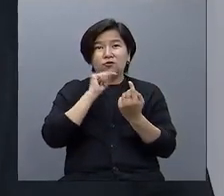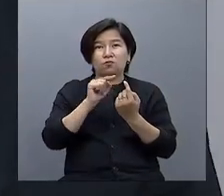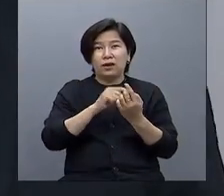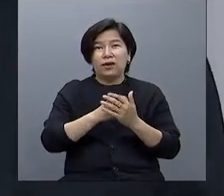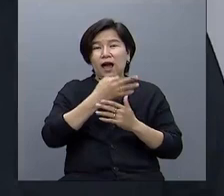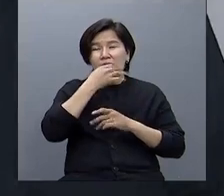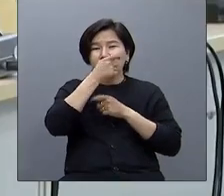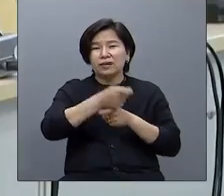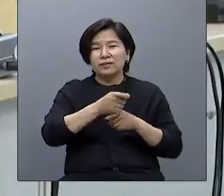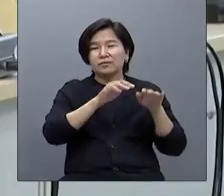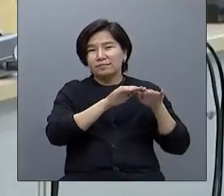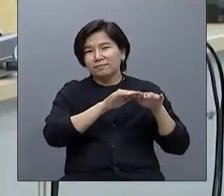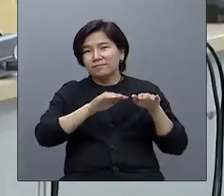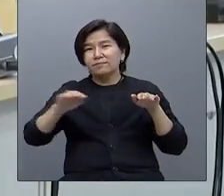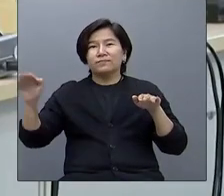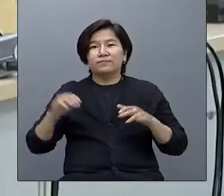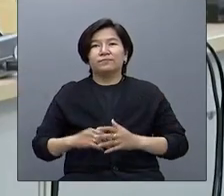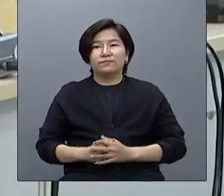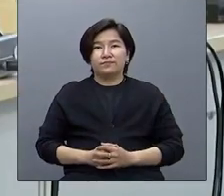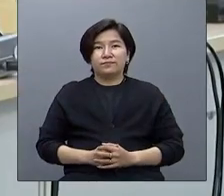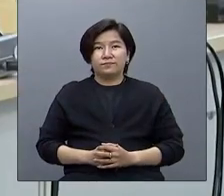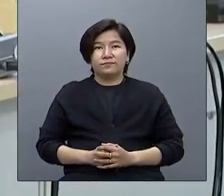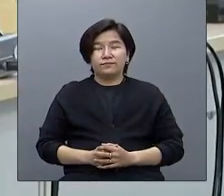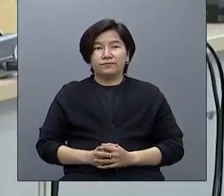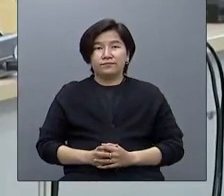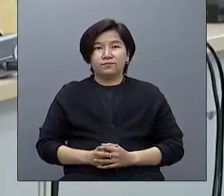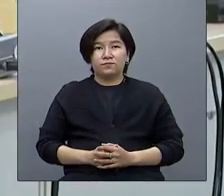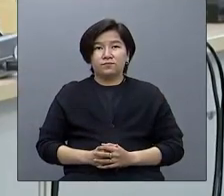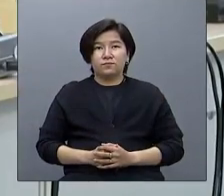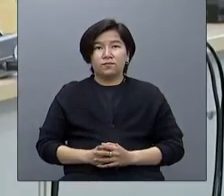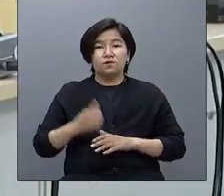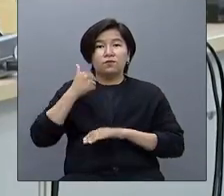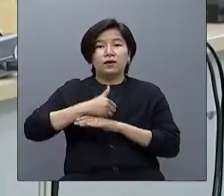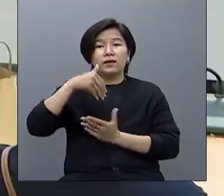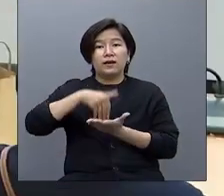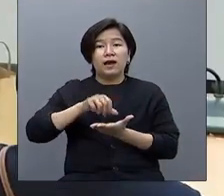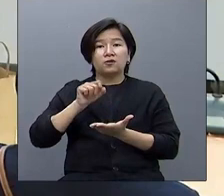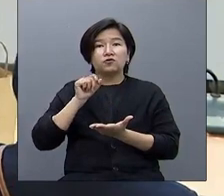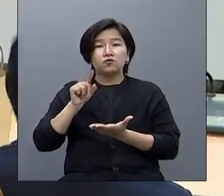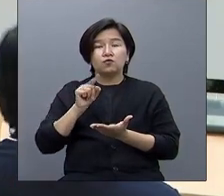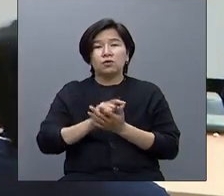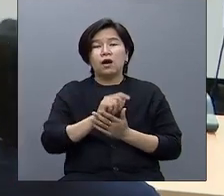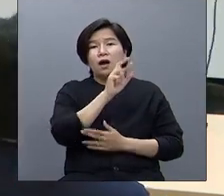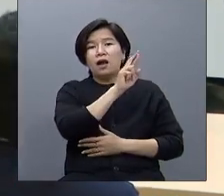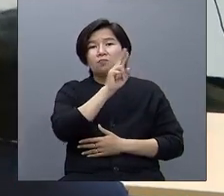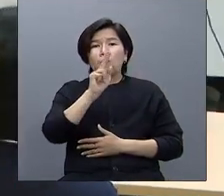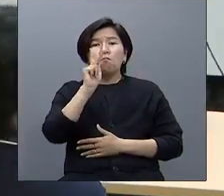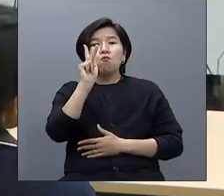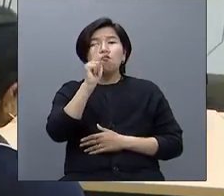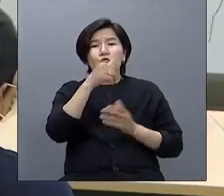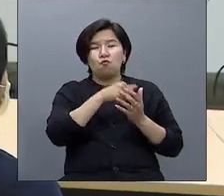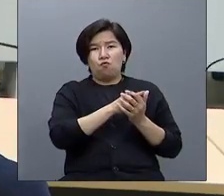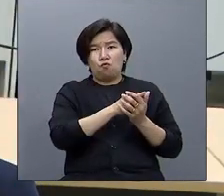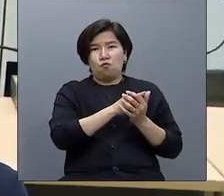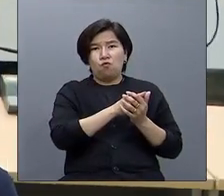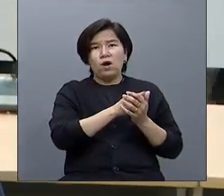คู่กับเกษตรกรไทย ผู้อำนวยการศูนย์ป้องกันและปราบปรามหนี้นอกระบบและอำนวยความเป็นธรรมกรมสอบสวนคดีพิเศษบ